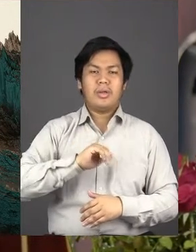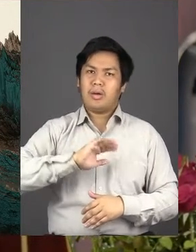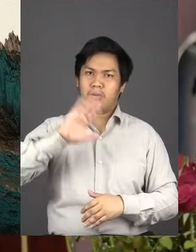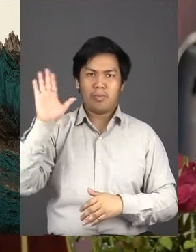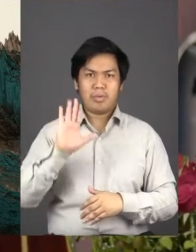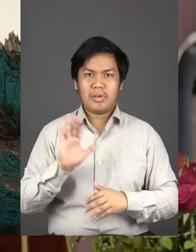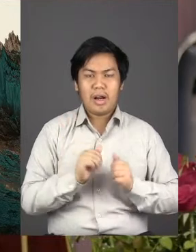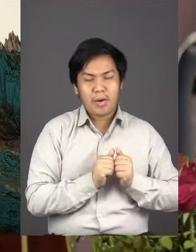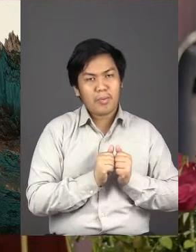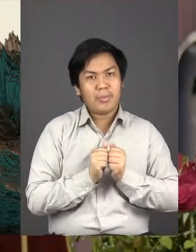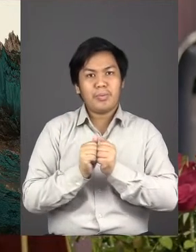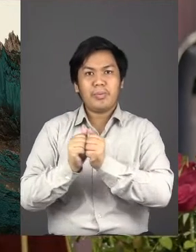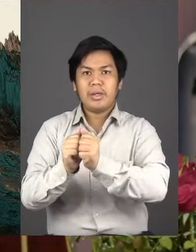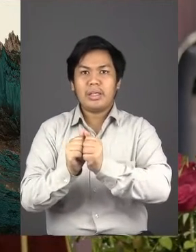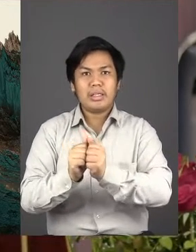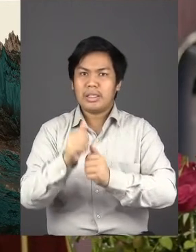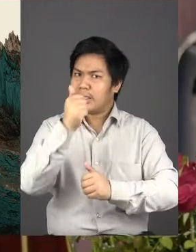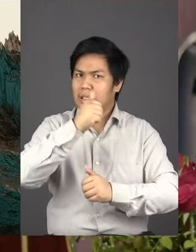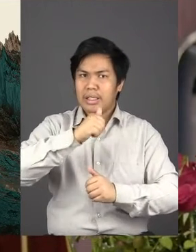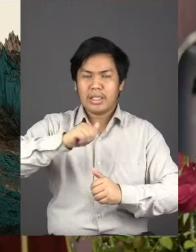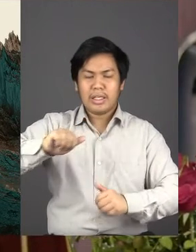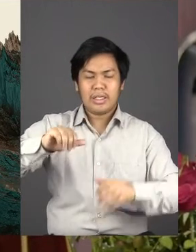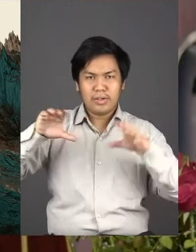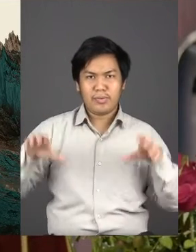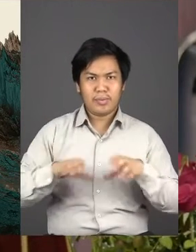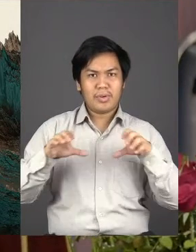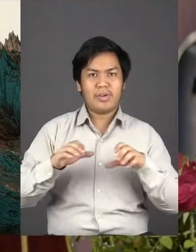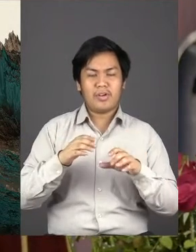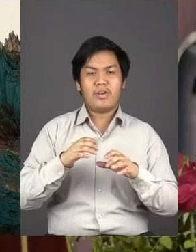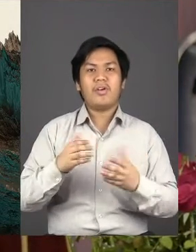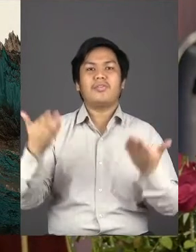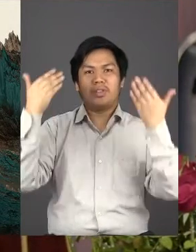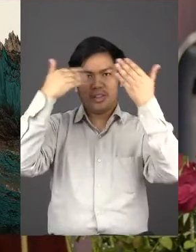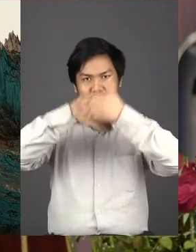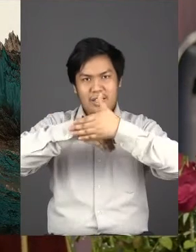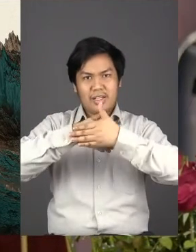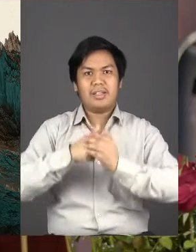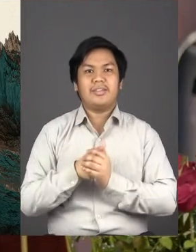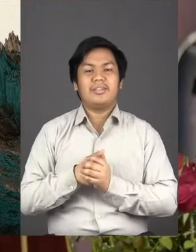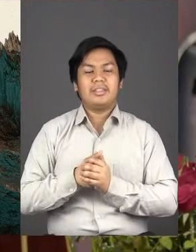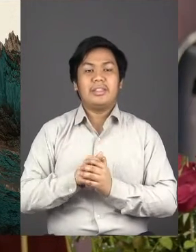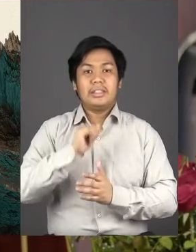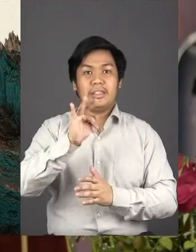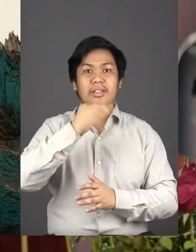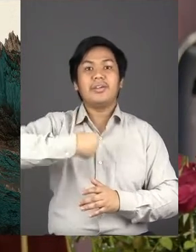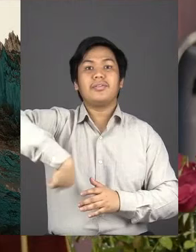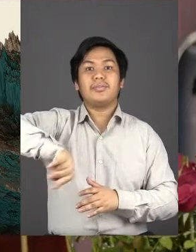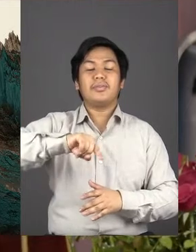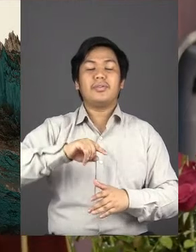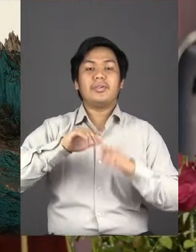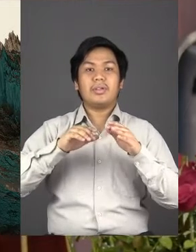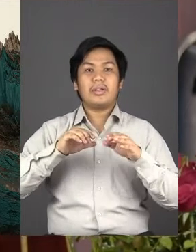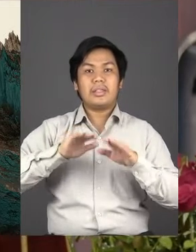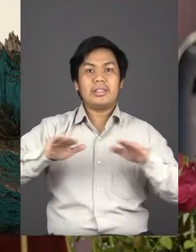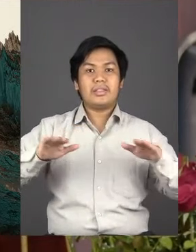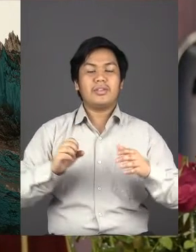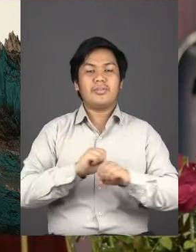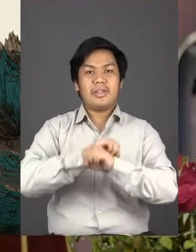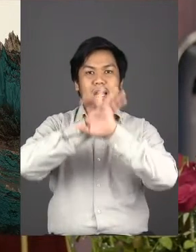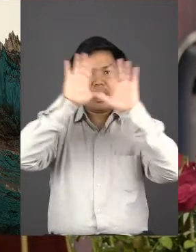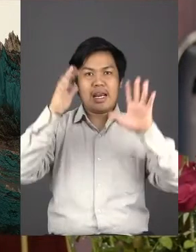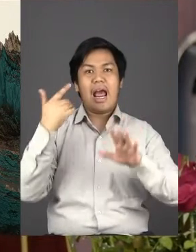bahagi ng kahit na anong gawain ng kadiliman. Kung ang paglakad sa liwanag ay namumunga ng kabutihan,